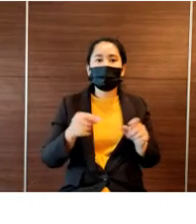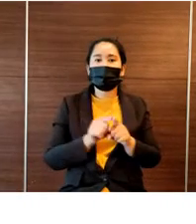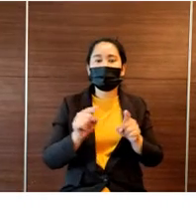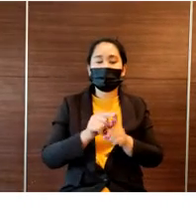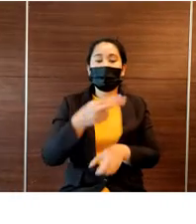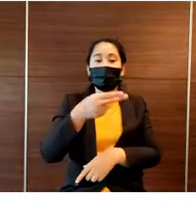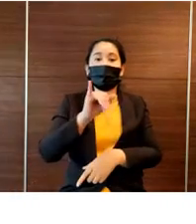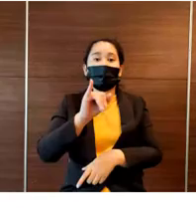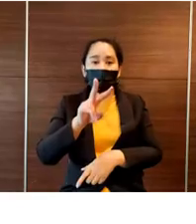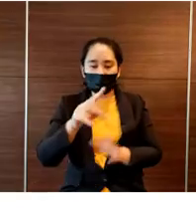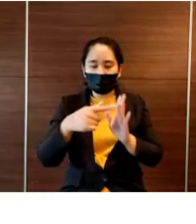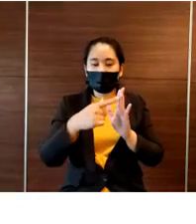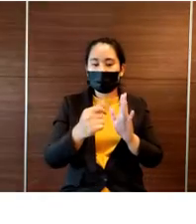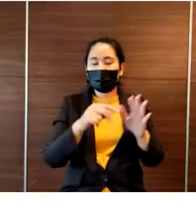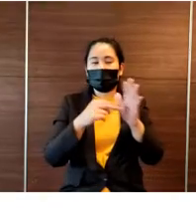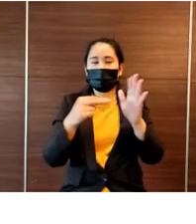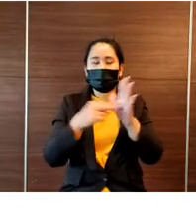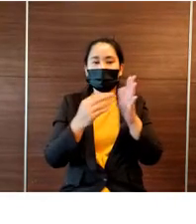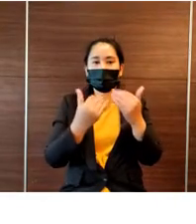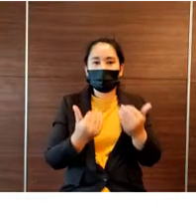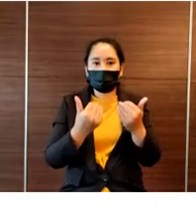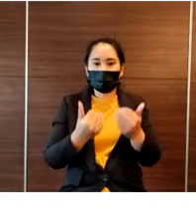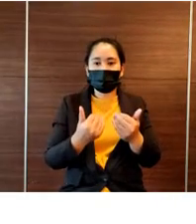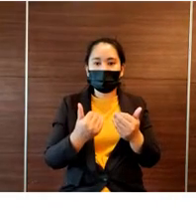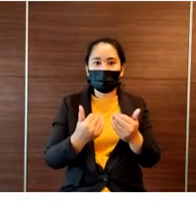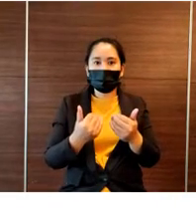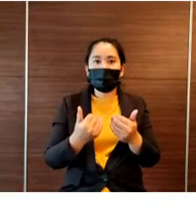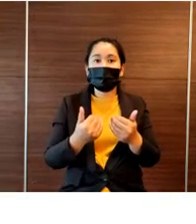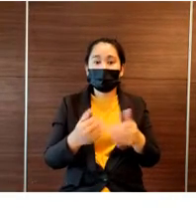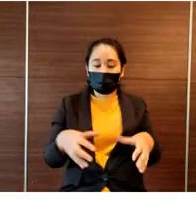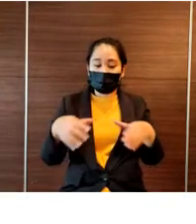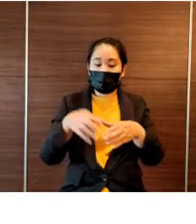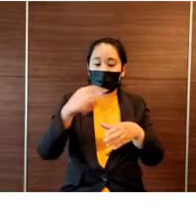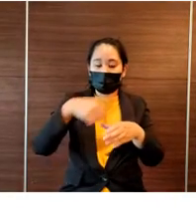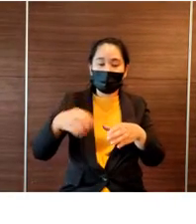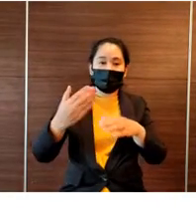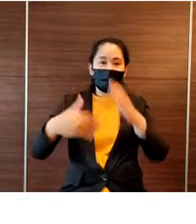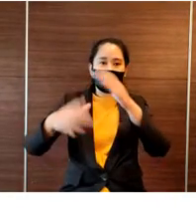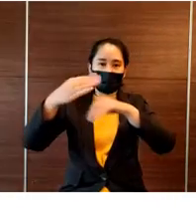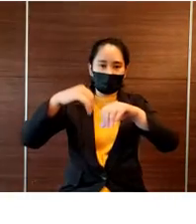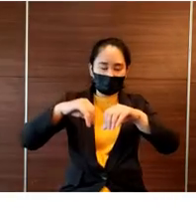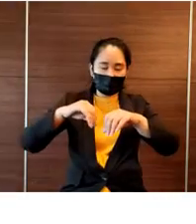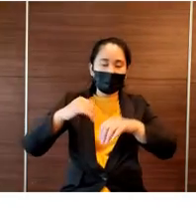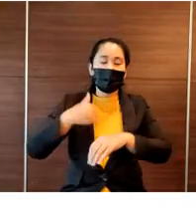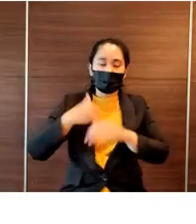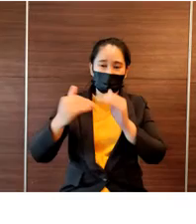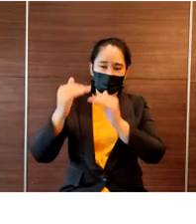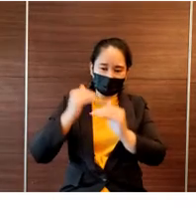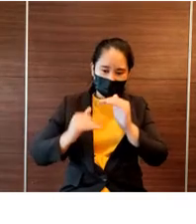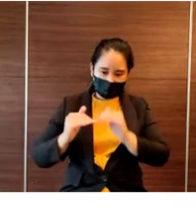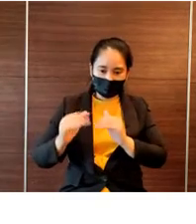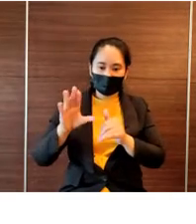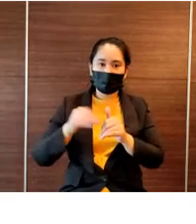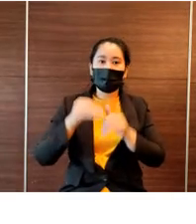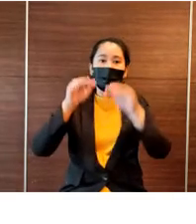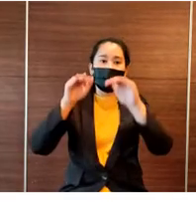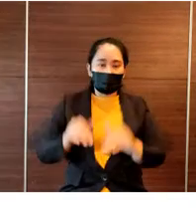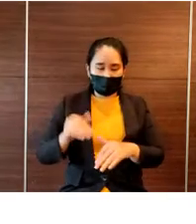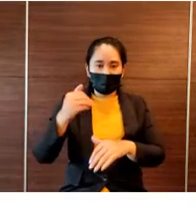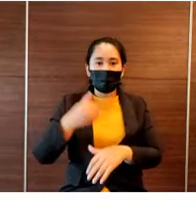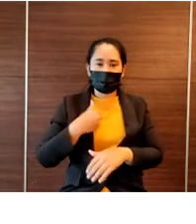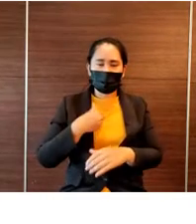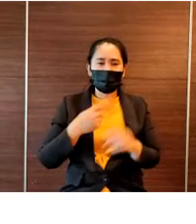ปรดักต์นึงที่มันจะอยู่ในสเตจนี้มันดาวแล้วเนาะมันไซเคิลมันจะดาวละเพราะฉะนั้นสิ่งที่เราจะต้องทำคือเราจะหาเรื่